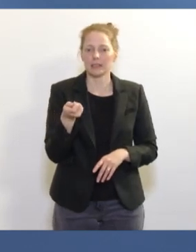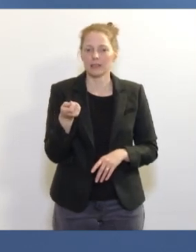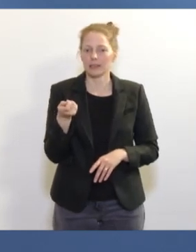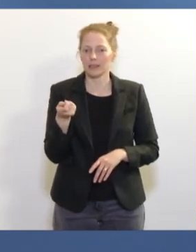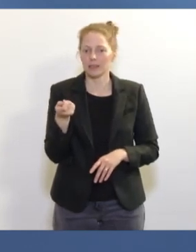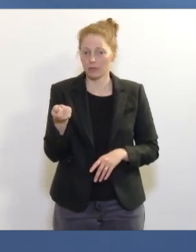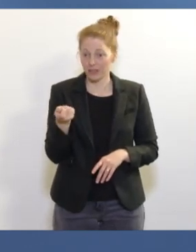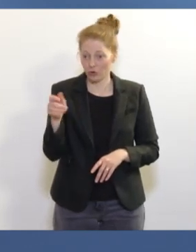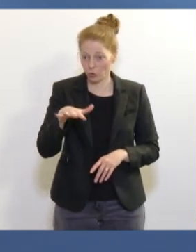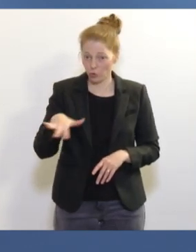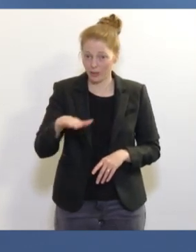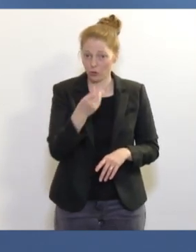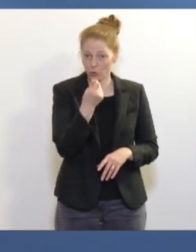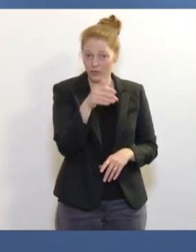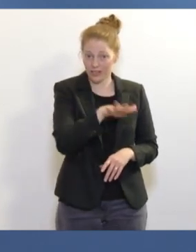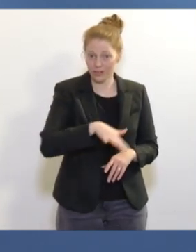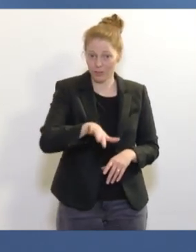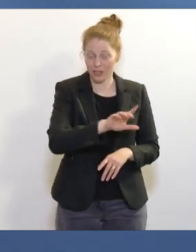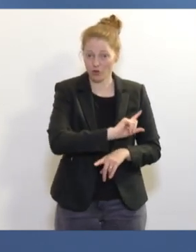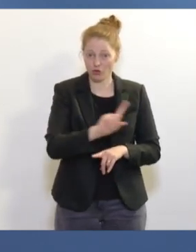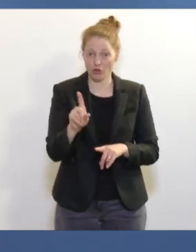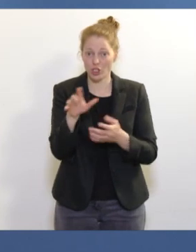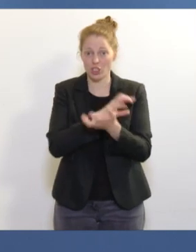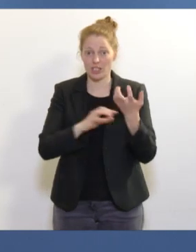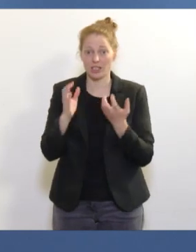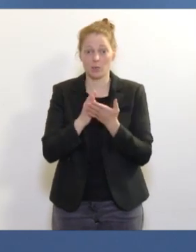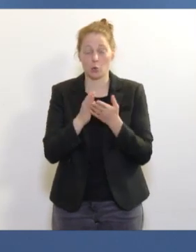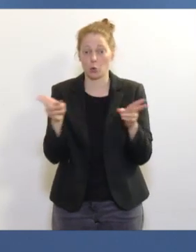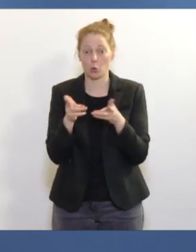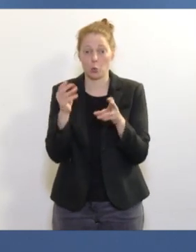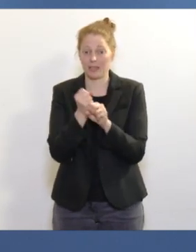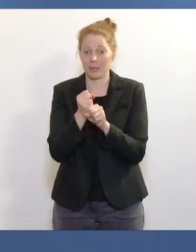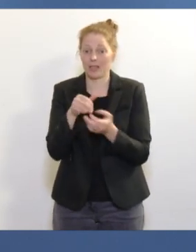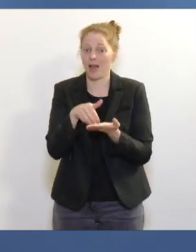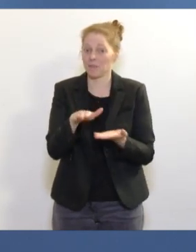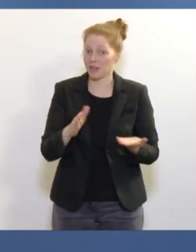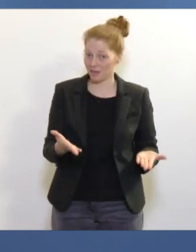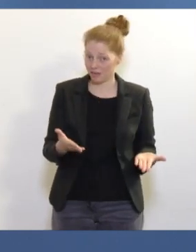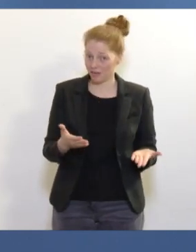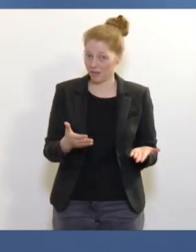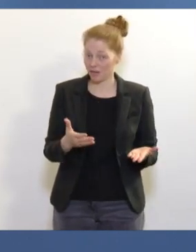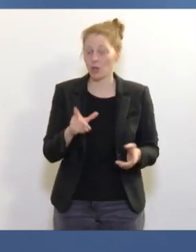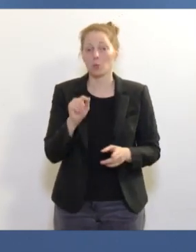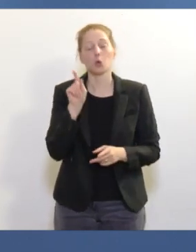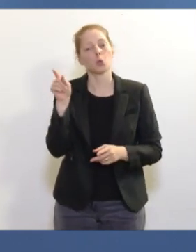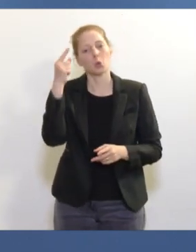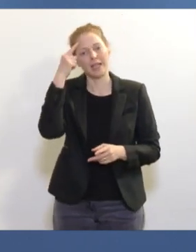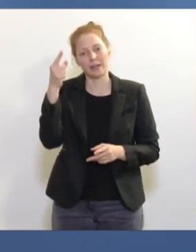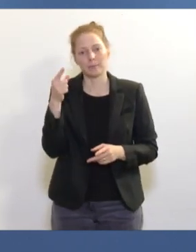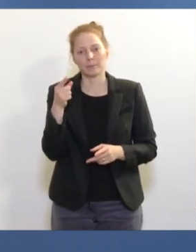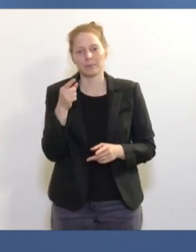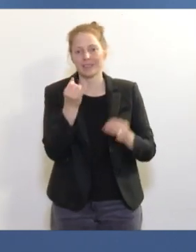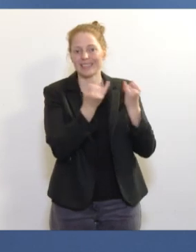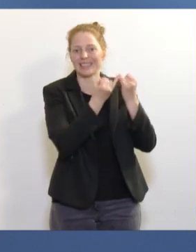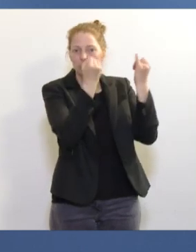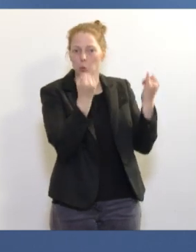und soll dadurch auch kein Kurzarbeitskönnen akkordiert kriegen. Seid ihr der Meinung, dass der